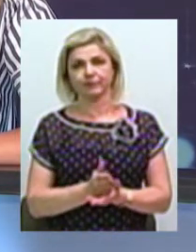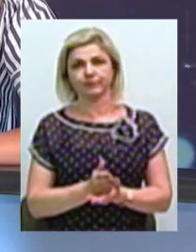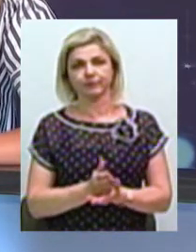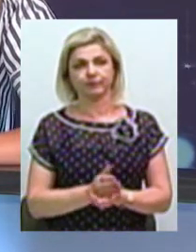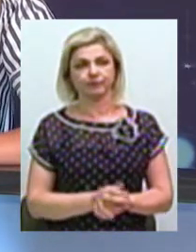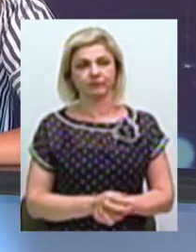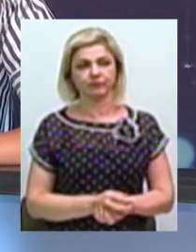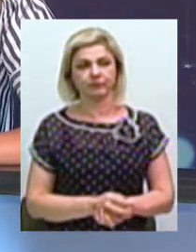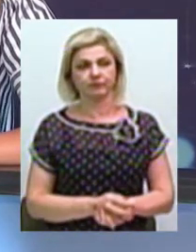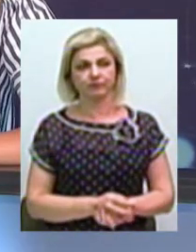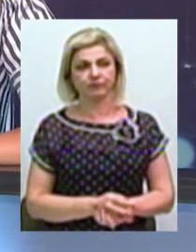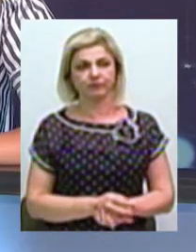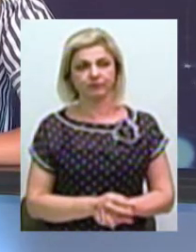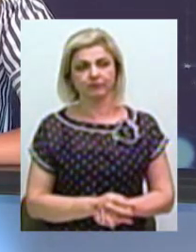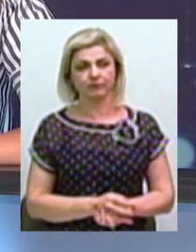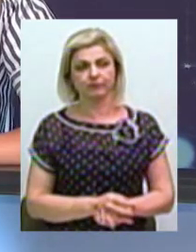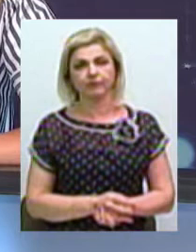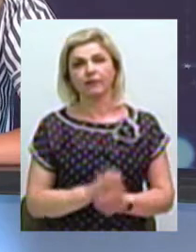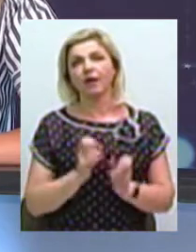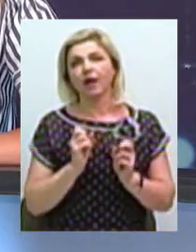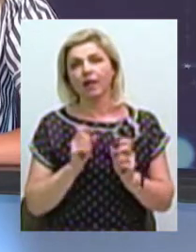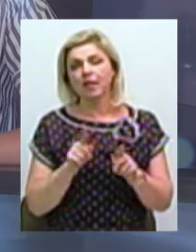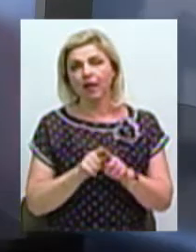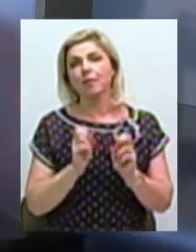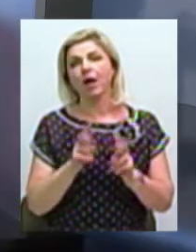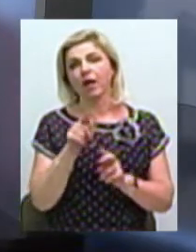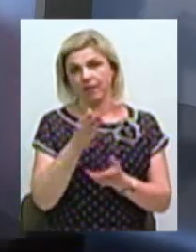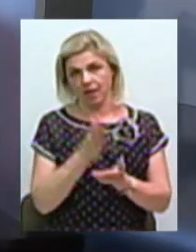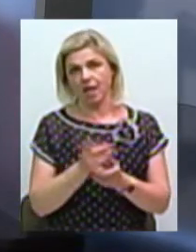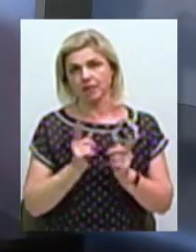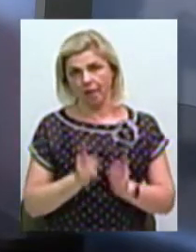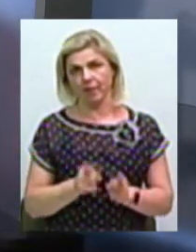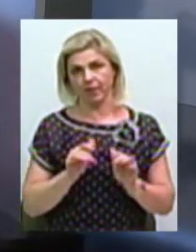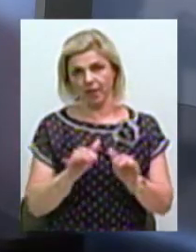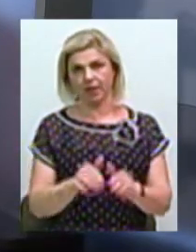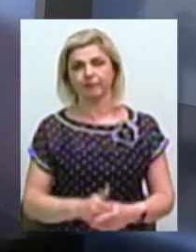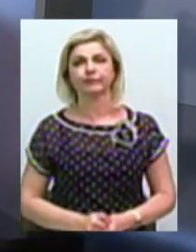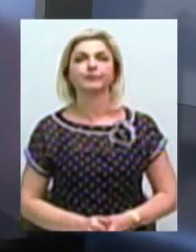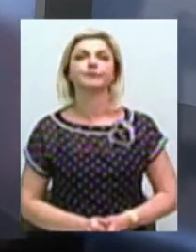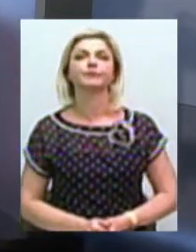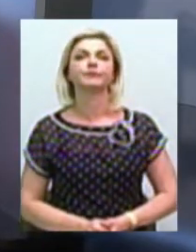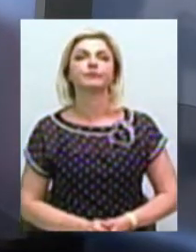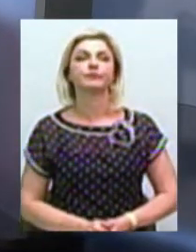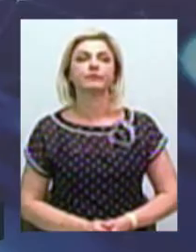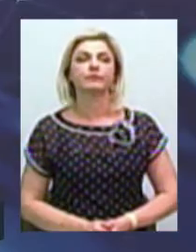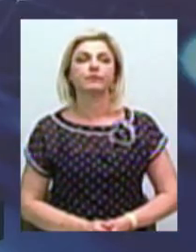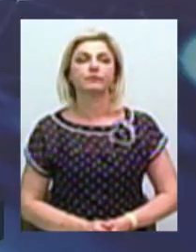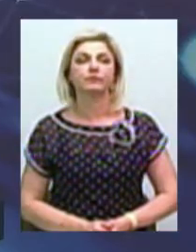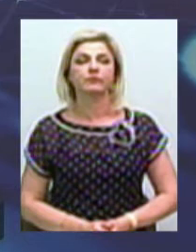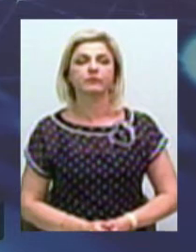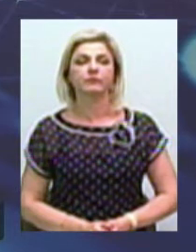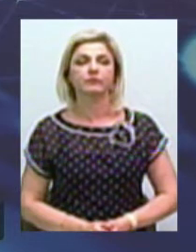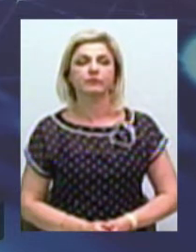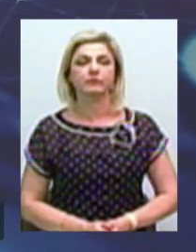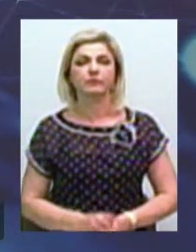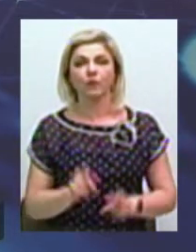как хочешь, чтобы показаться, а так, как, таким, какой есть на самом деле человек. Ну, это мое мнение. Я